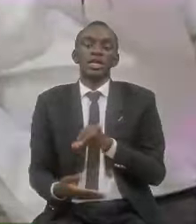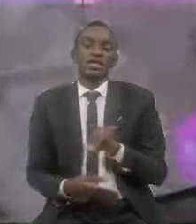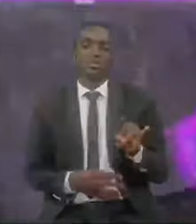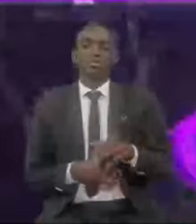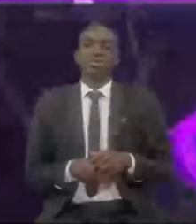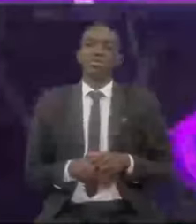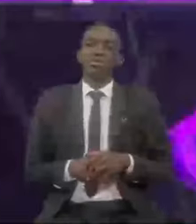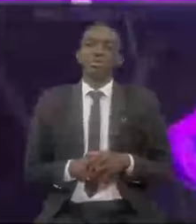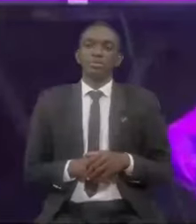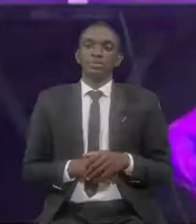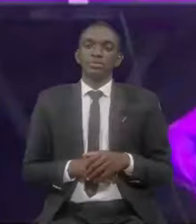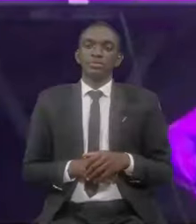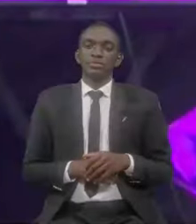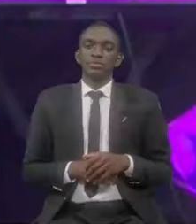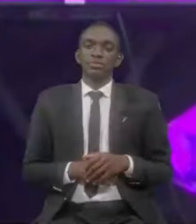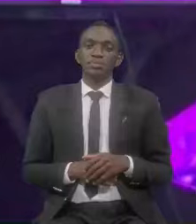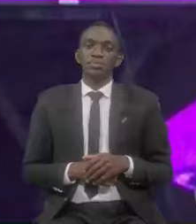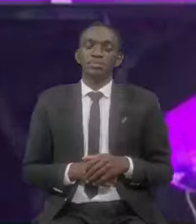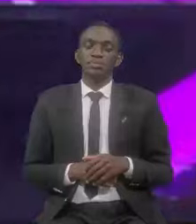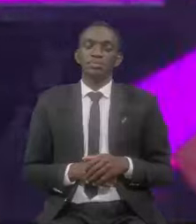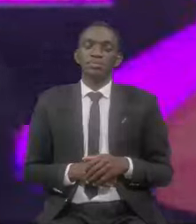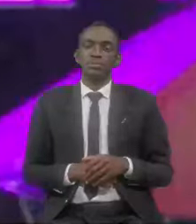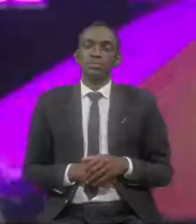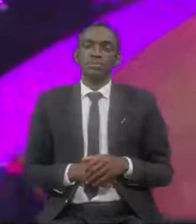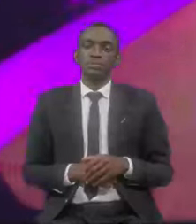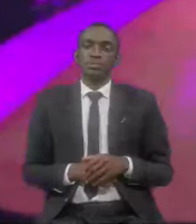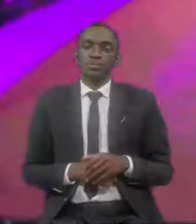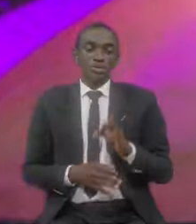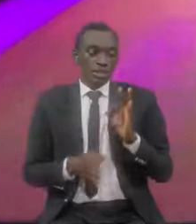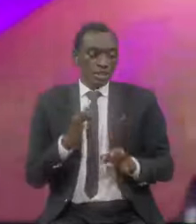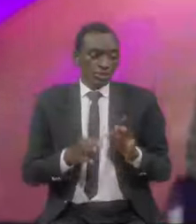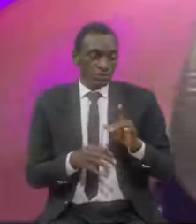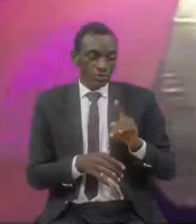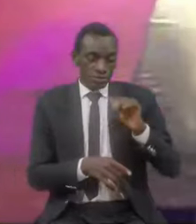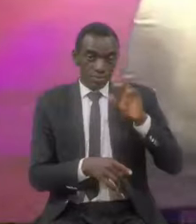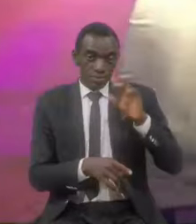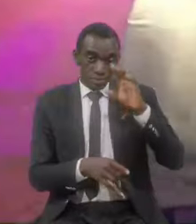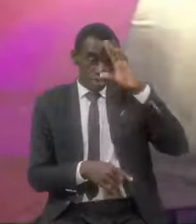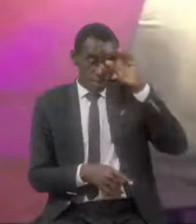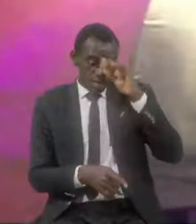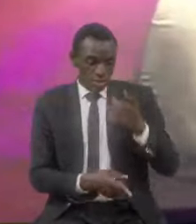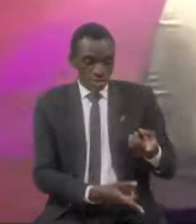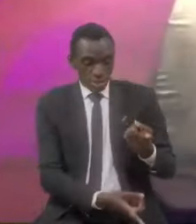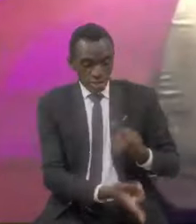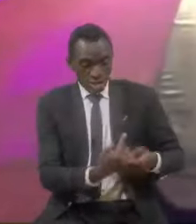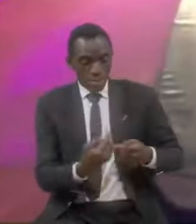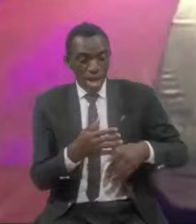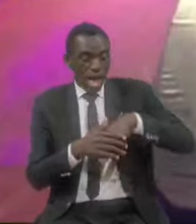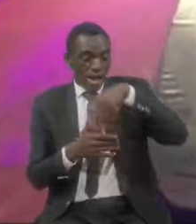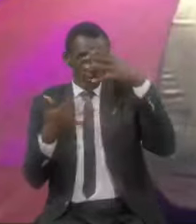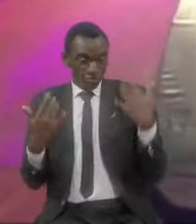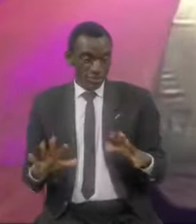Si cet homme-là se laisse toujours dans l'eau-là et refuse de sortir, il